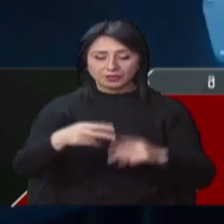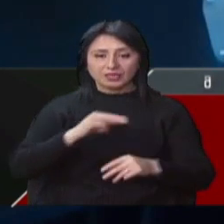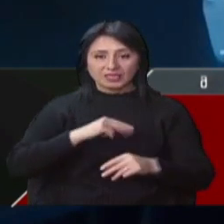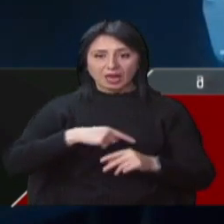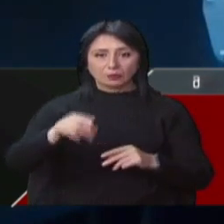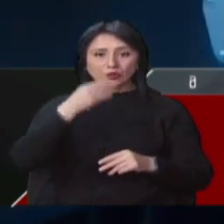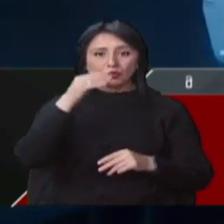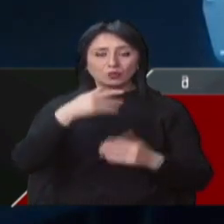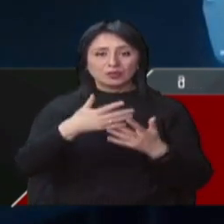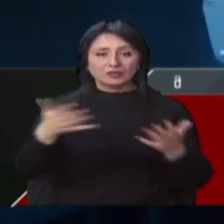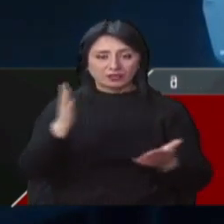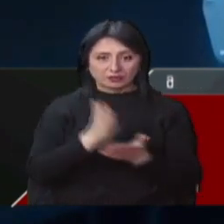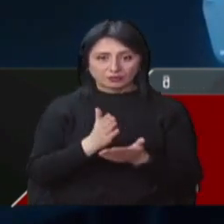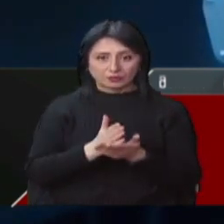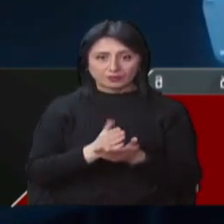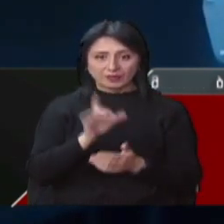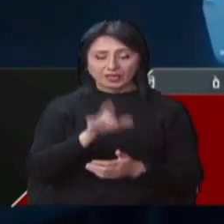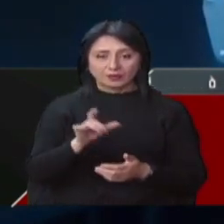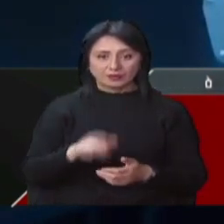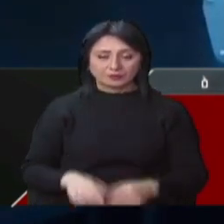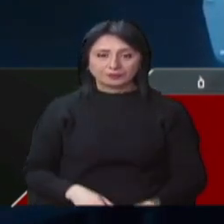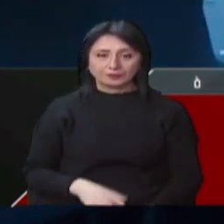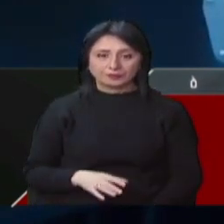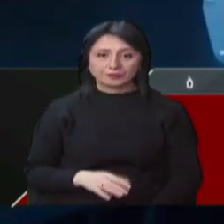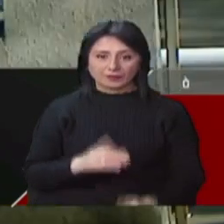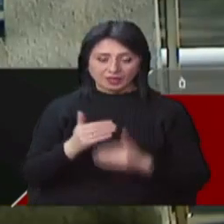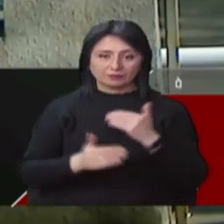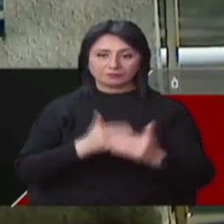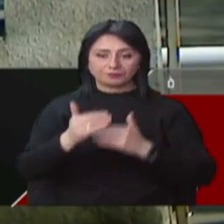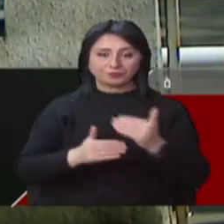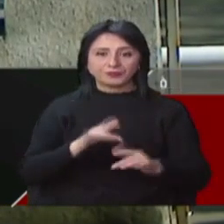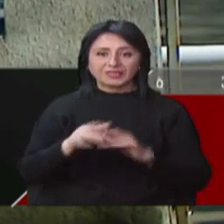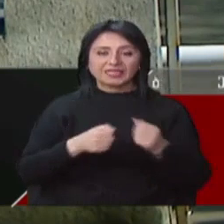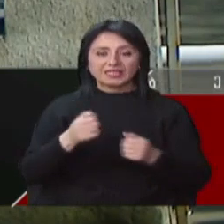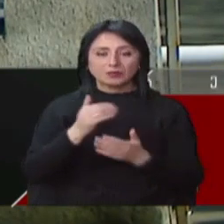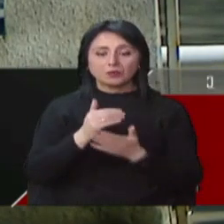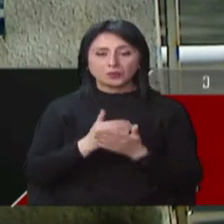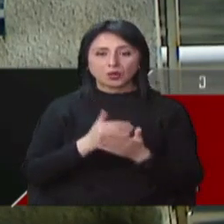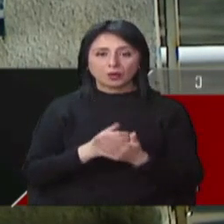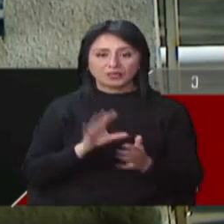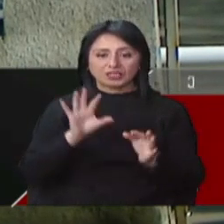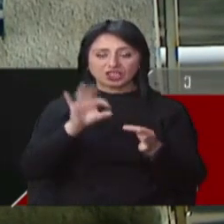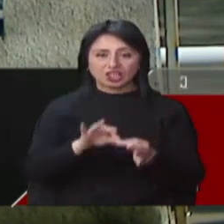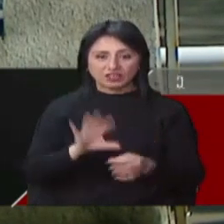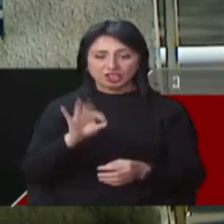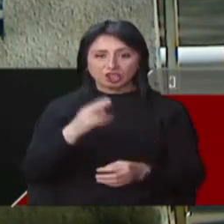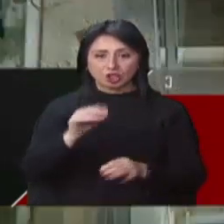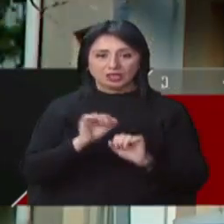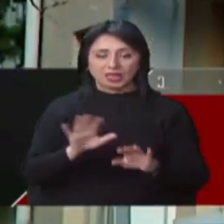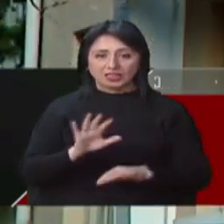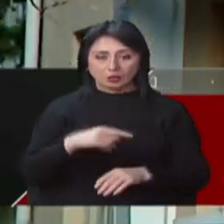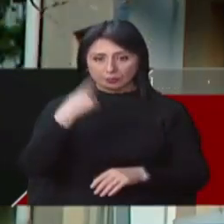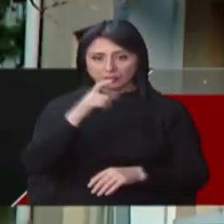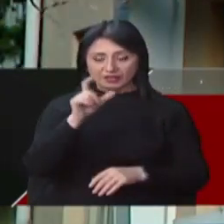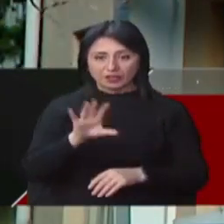ამ ადამიანებმა თქვენ დროსტეხი აღუსვან. დასაქმების პროგრამაში ჩასართავად სოციალურად